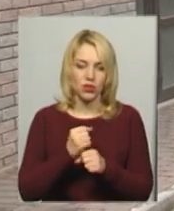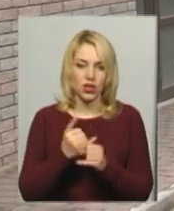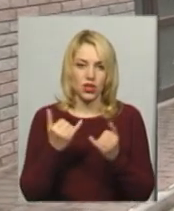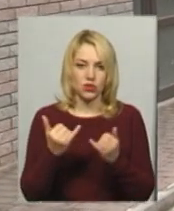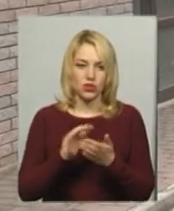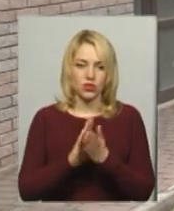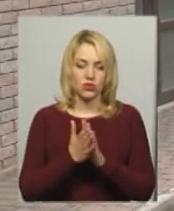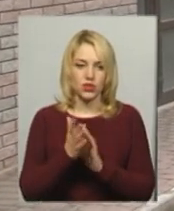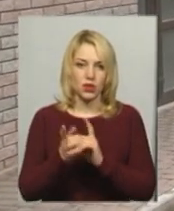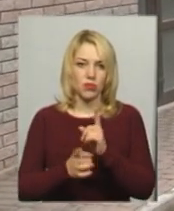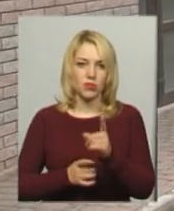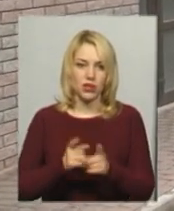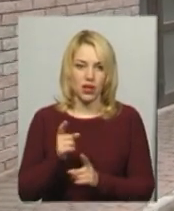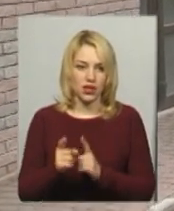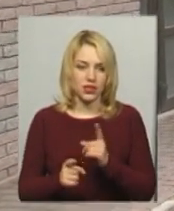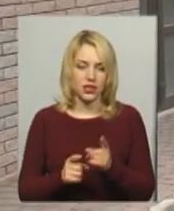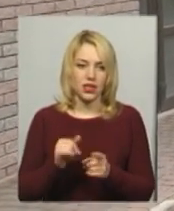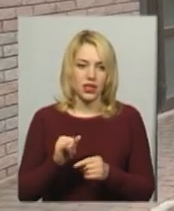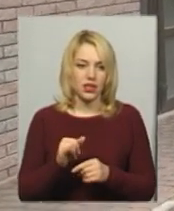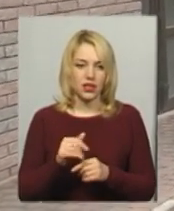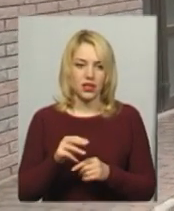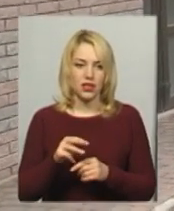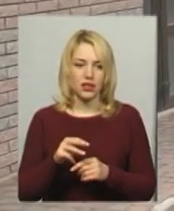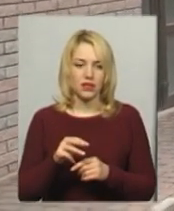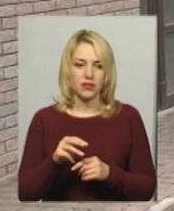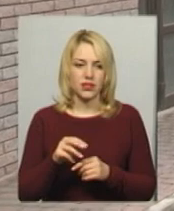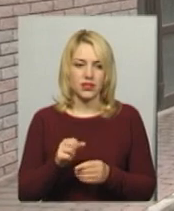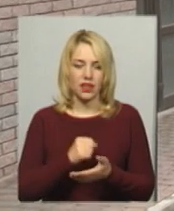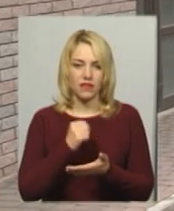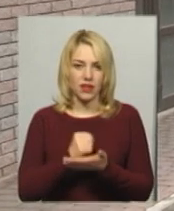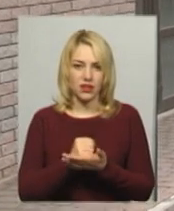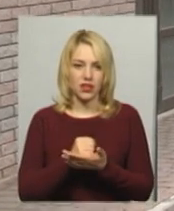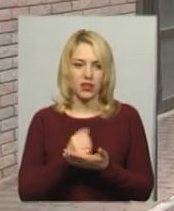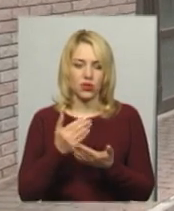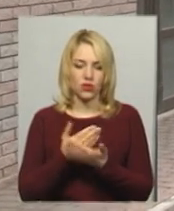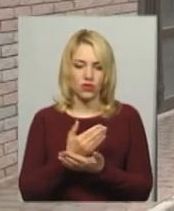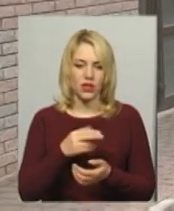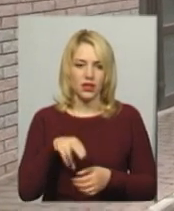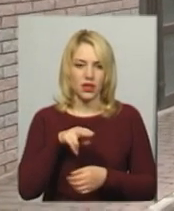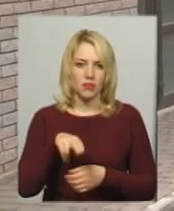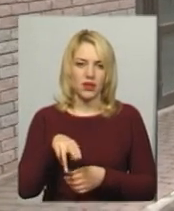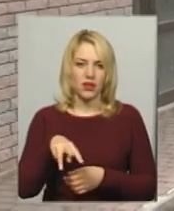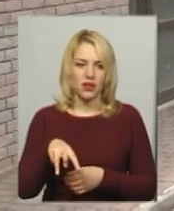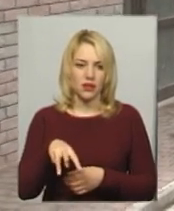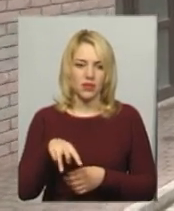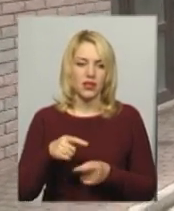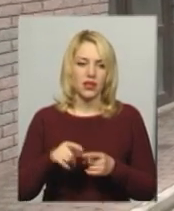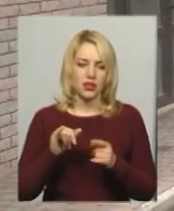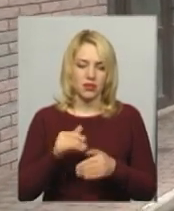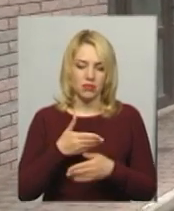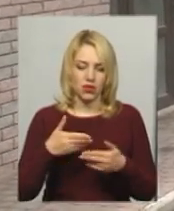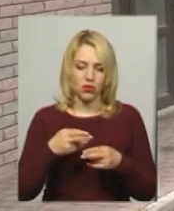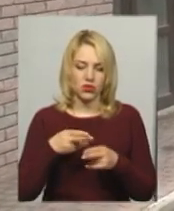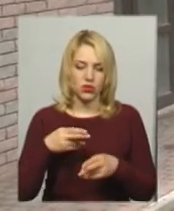ситуація помінялася. Мінрегіонбуд затвердив нові ДБН, і ми гостро